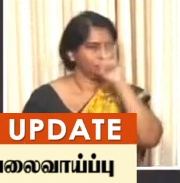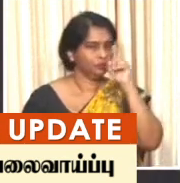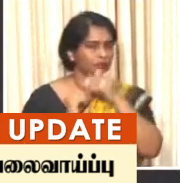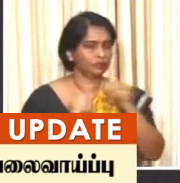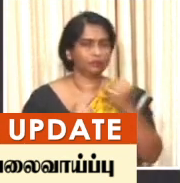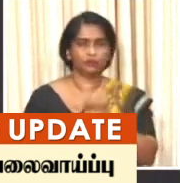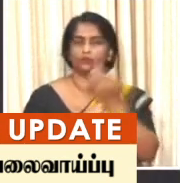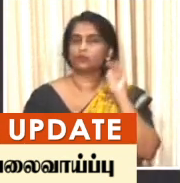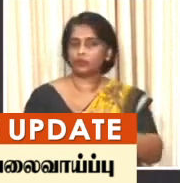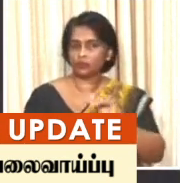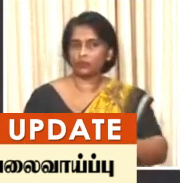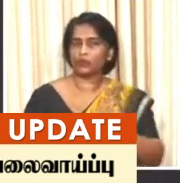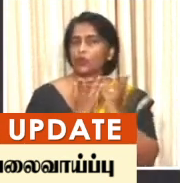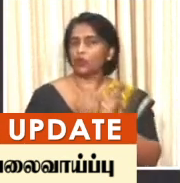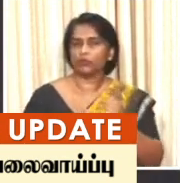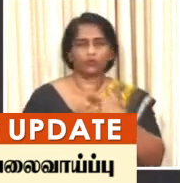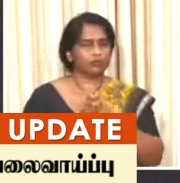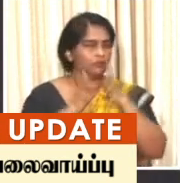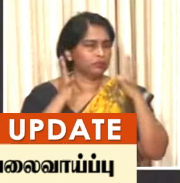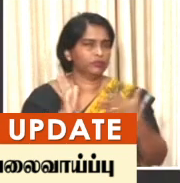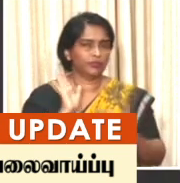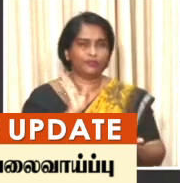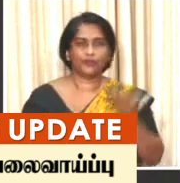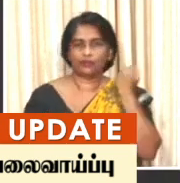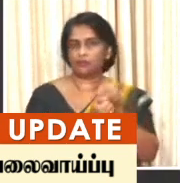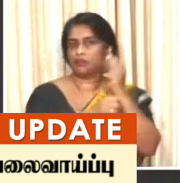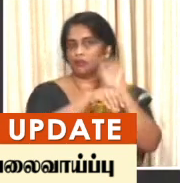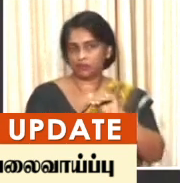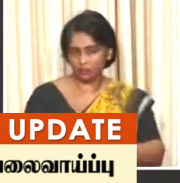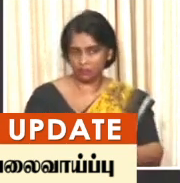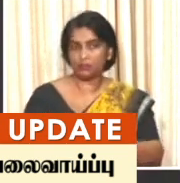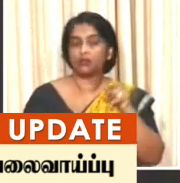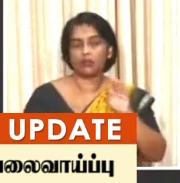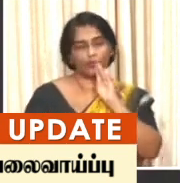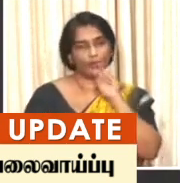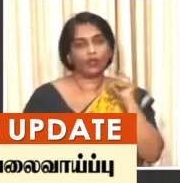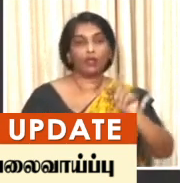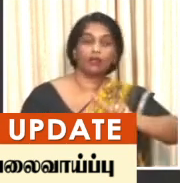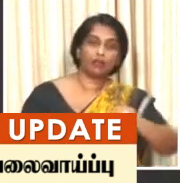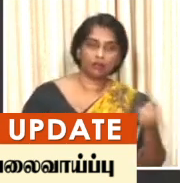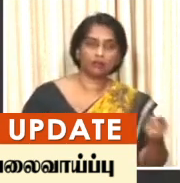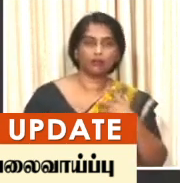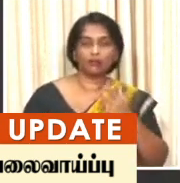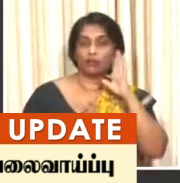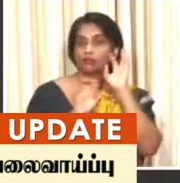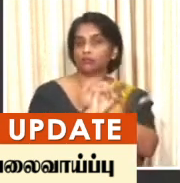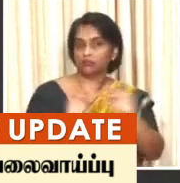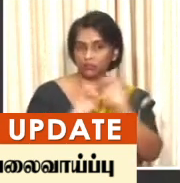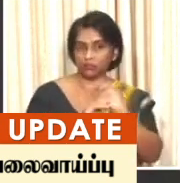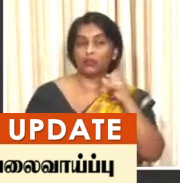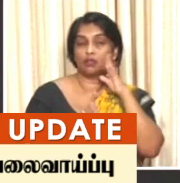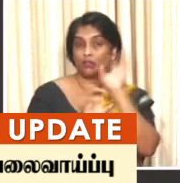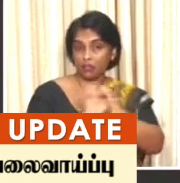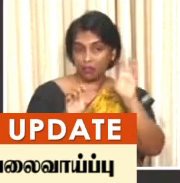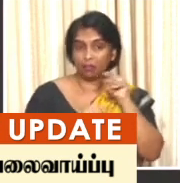කීපයකට අත්අඩංගුවට ගැනීම සංඛ්‍යාව බැලුවොත් ඉතාමත්ම විශාල සංඛ්‍යාවක් අත්අඩංගුවට අරගෙන තියෙනවා. එක පැත්තකින් අනිත් පැත්තෙන් දැනුවත් කිරීම